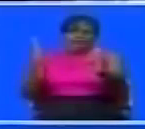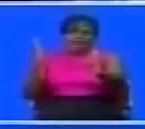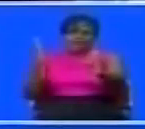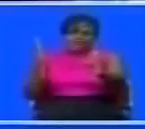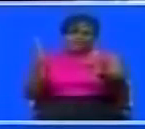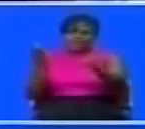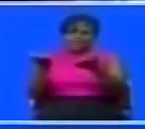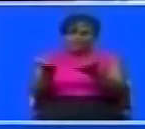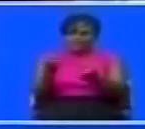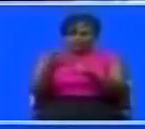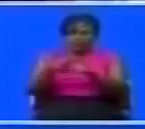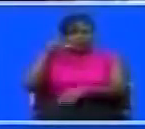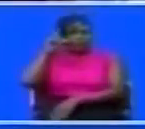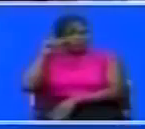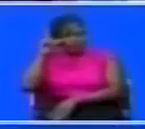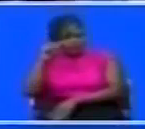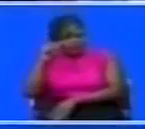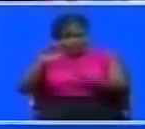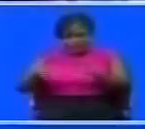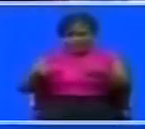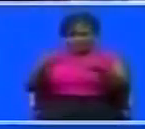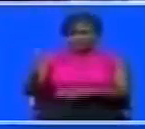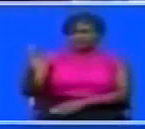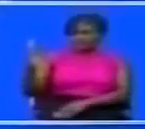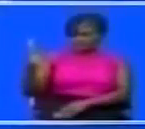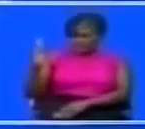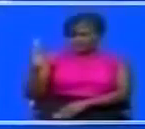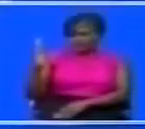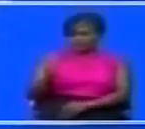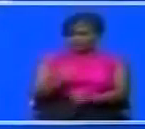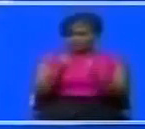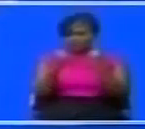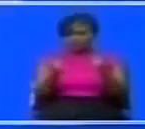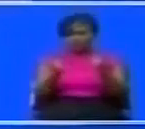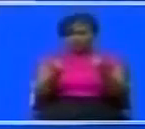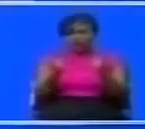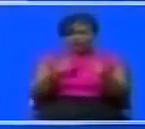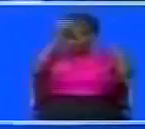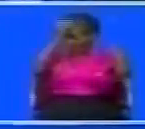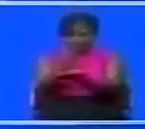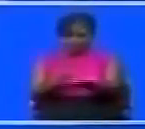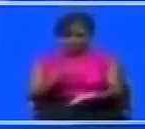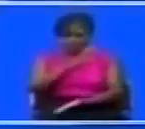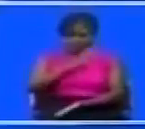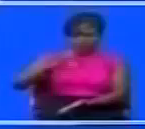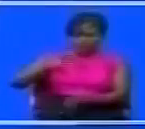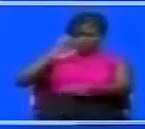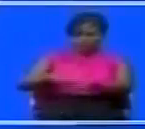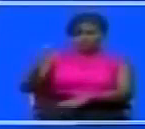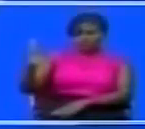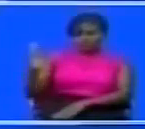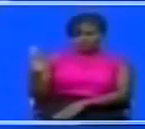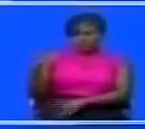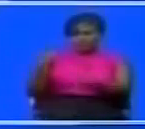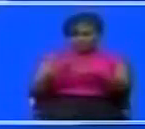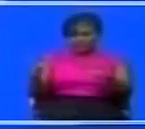waumini 2000 kutoka Mombasa yatapewa usalama thabiti. We have a subcommittee on security. Apart